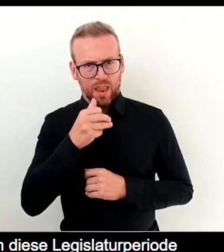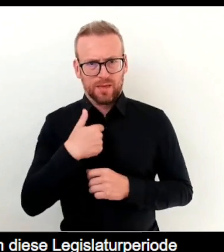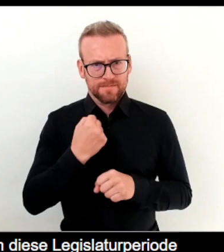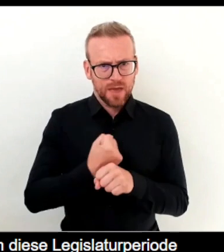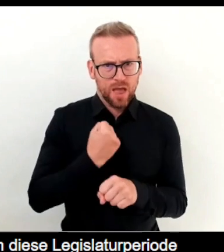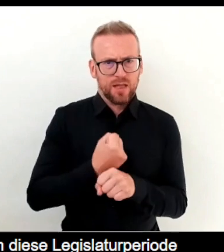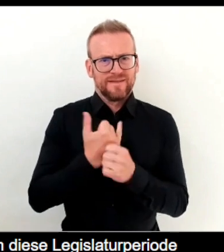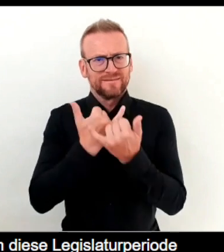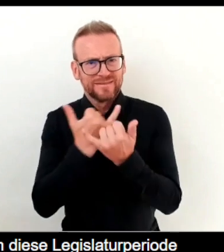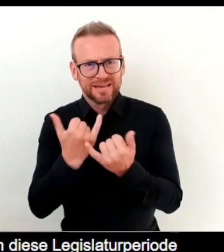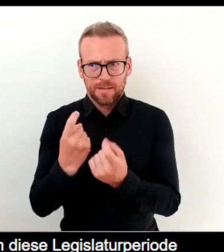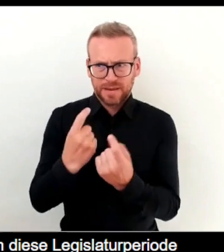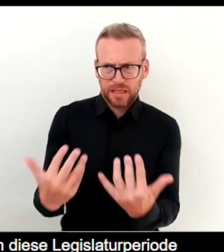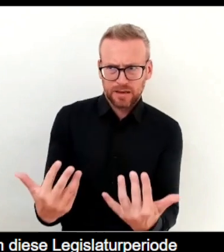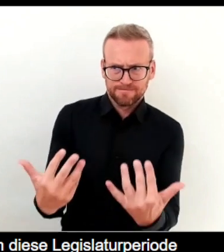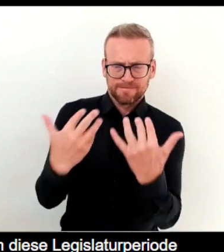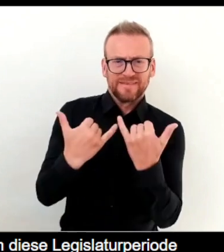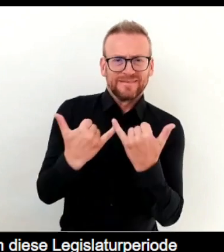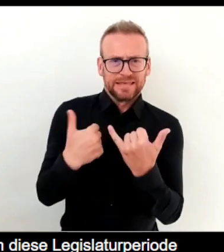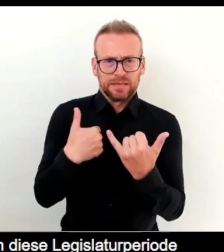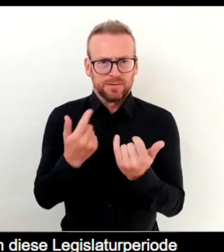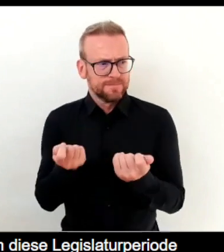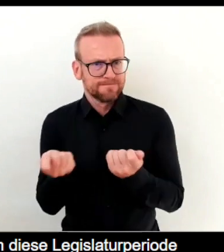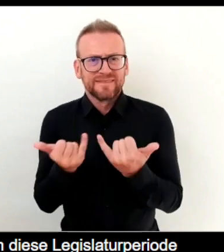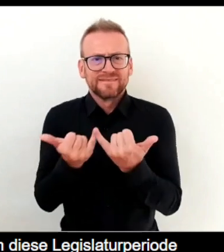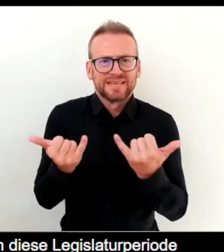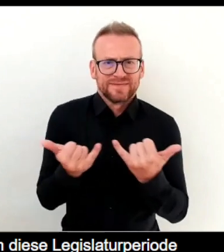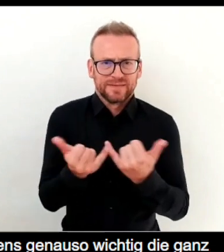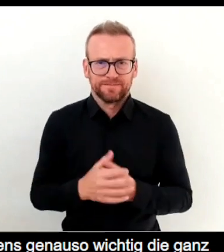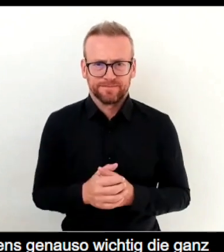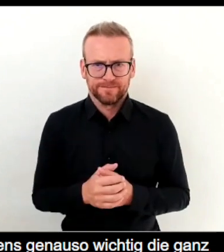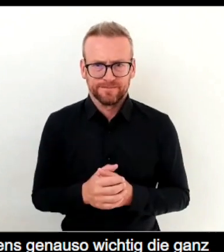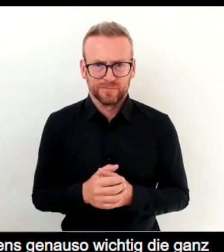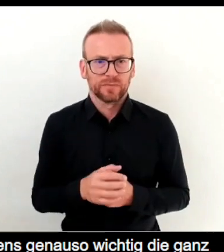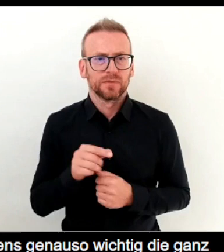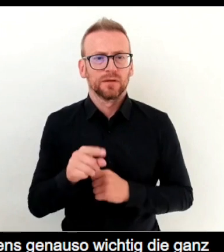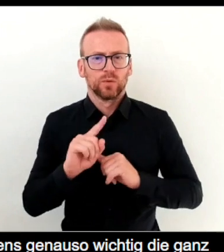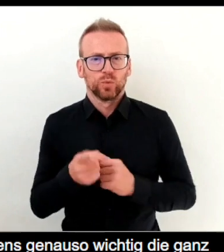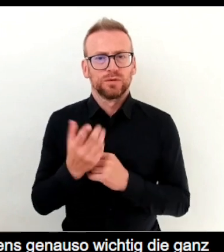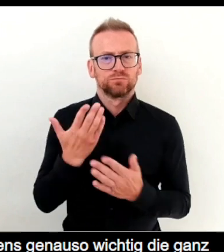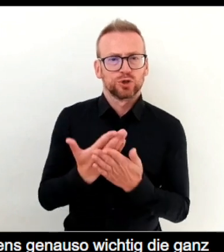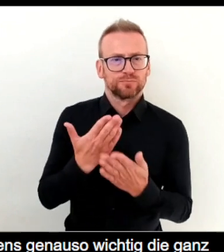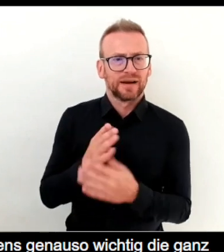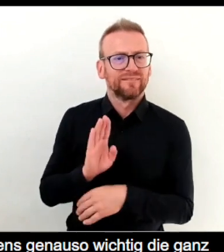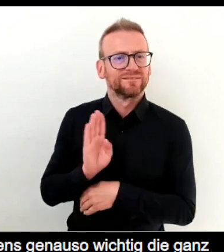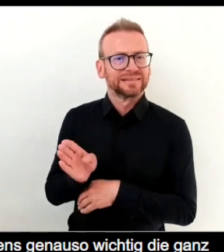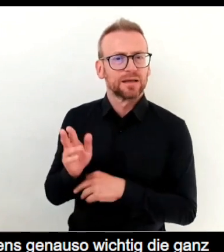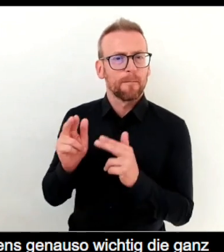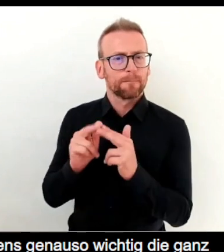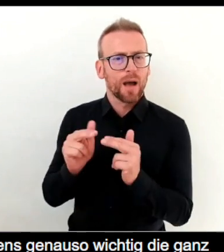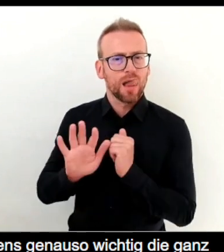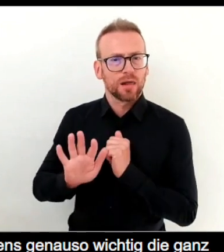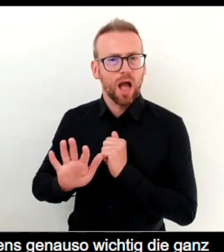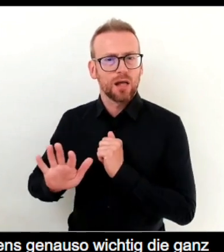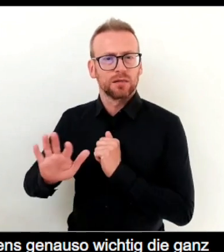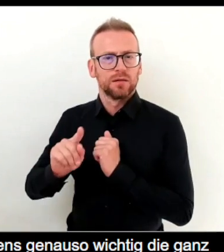senken. Also ganz pragmatische Arbeit hat dazu geführt. Dagegen ist aber die irreguläre Migration im Mittelmeerraum